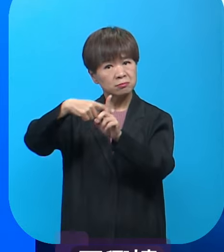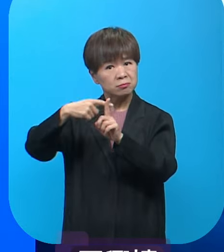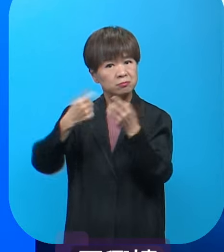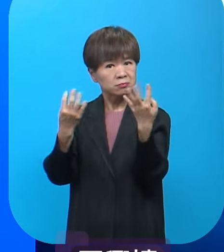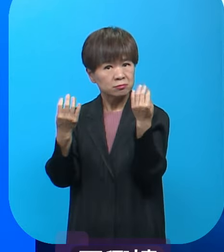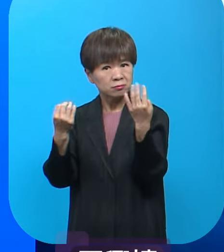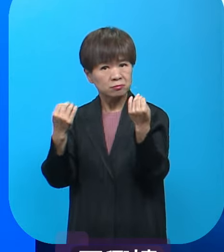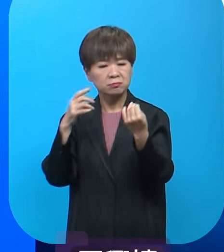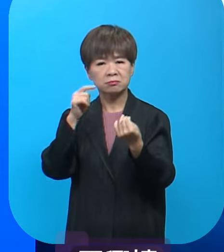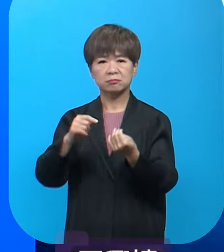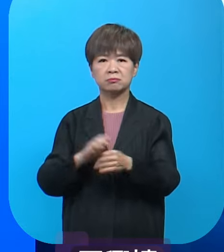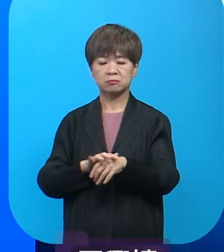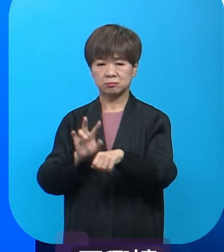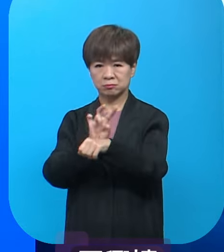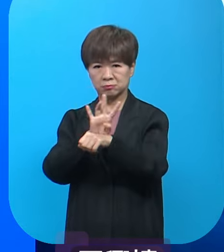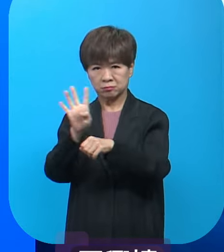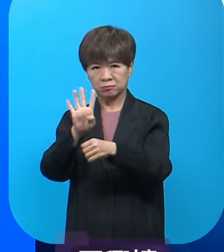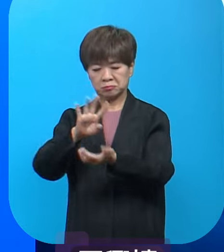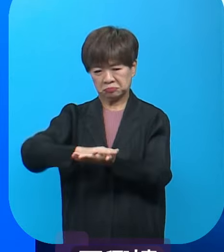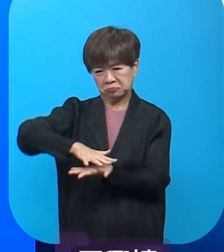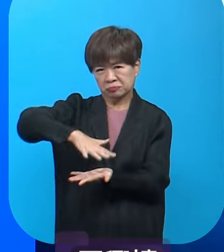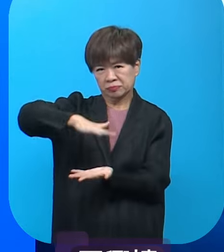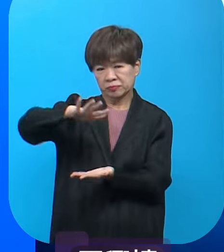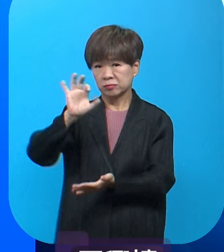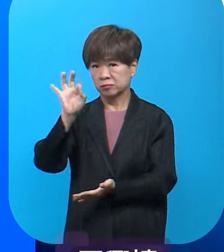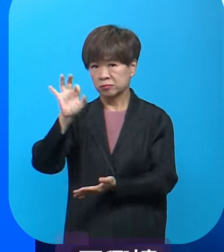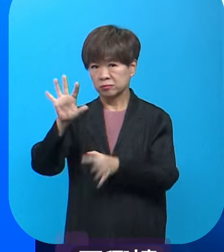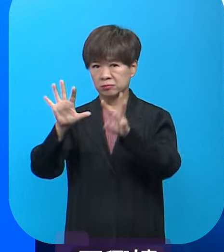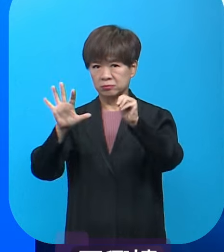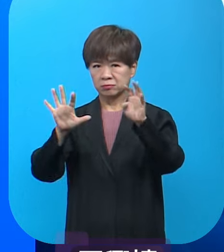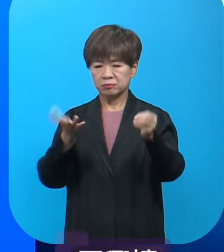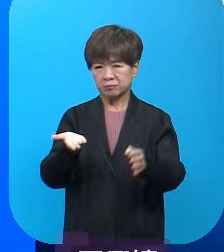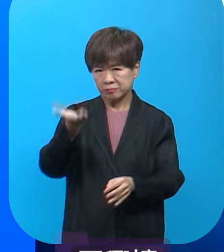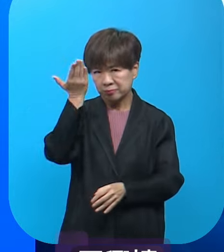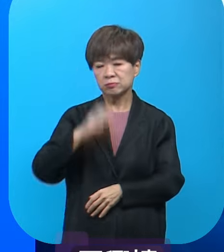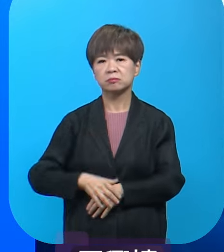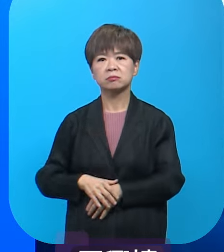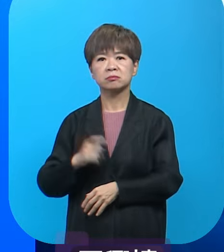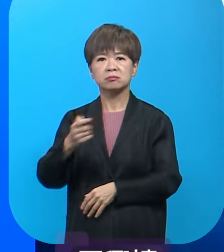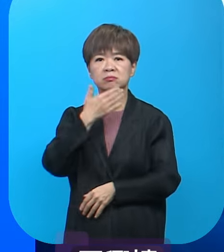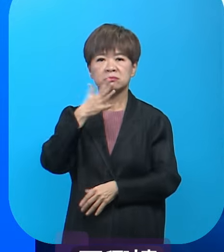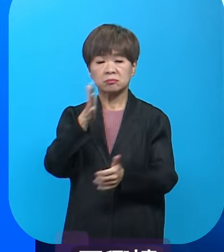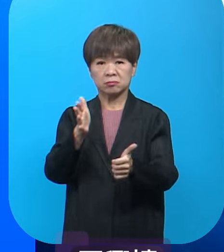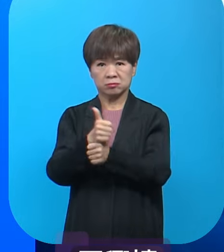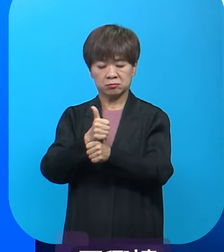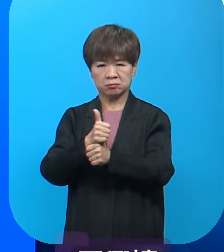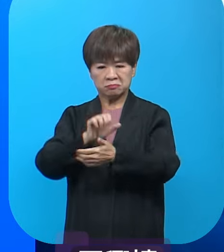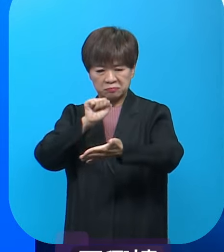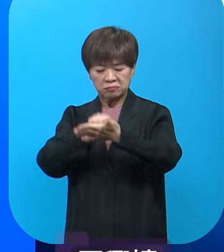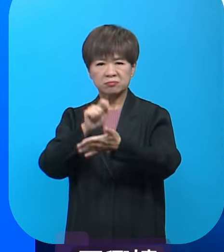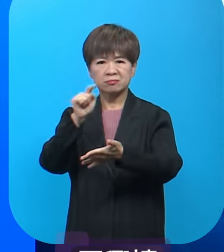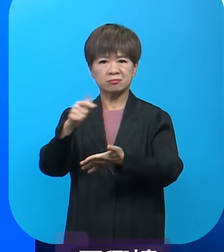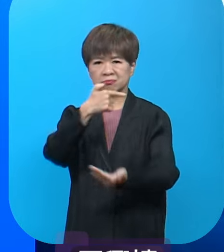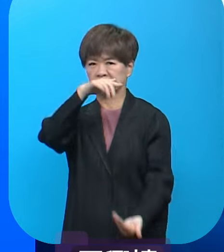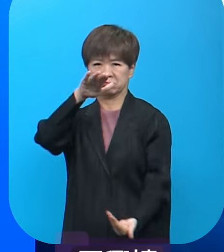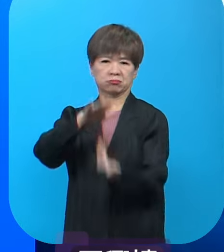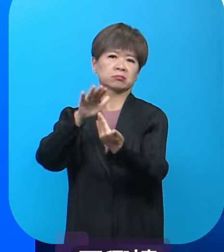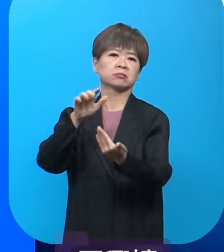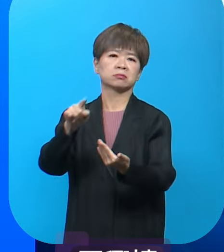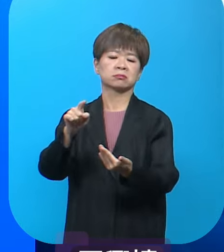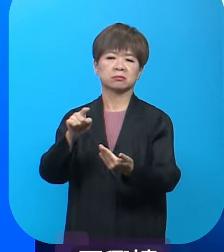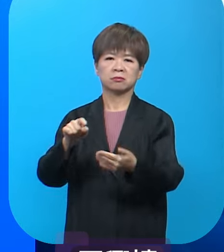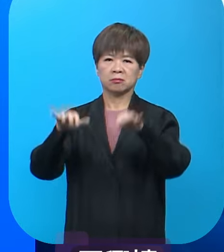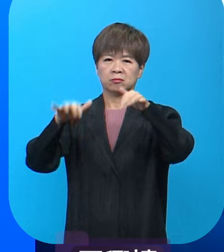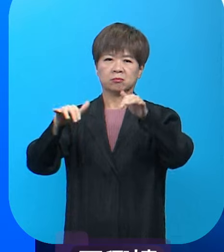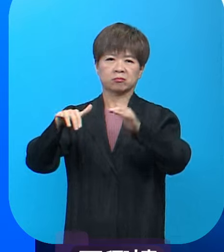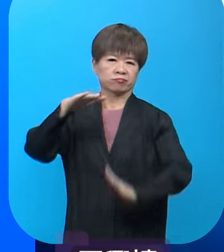是24小时累积雨量会达到500毫米以上哦，这已经是气象署所定的降雨等级里最高的等级的